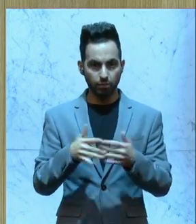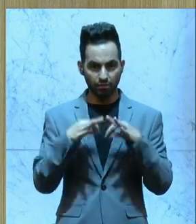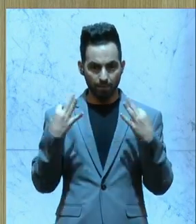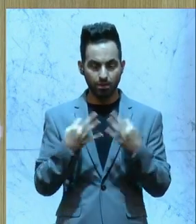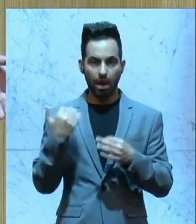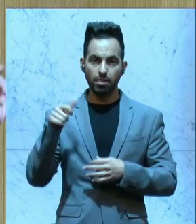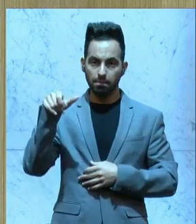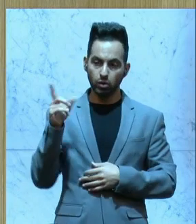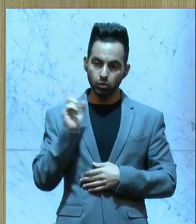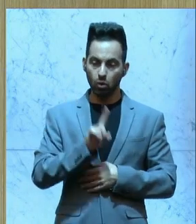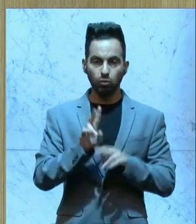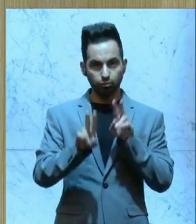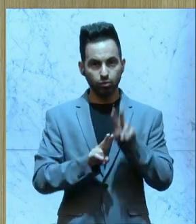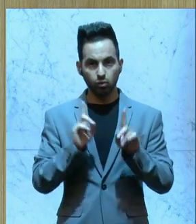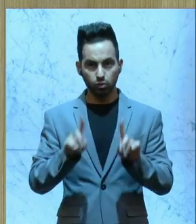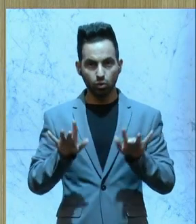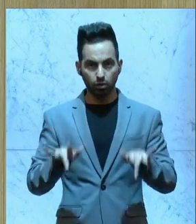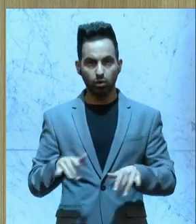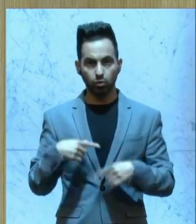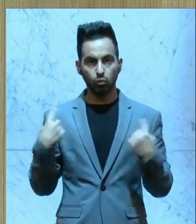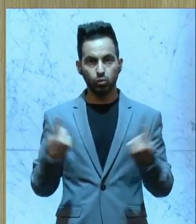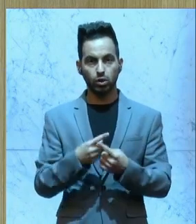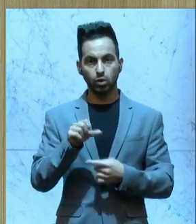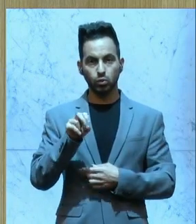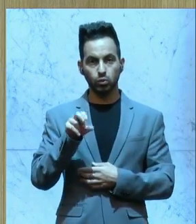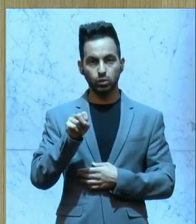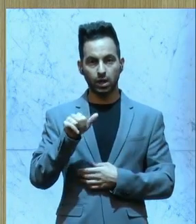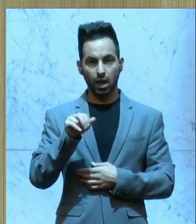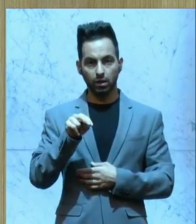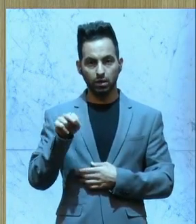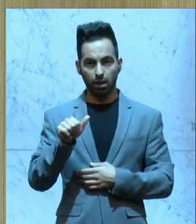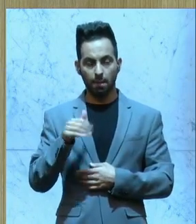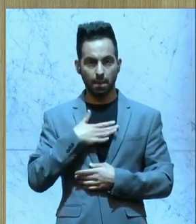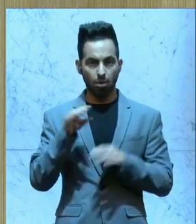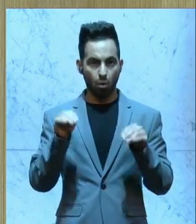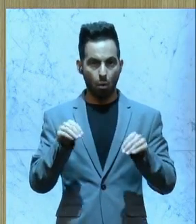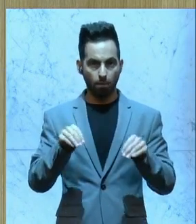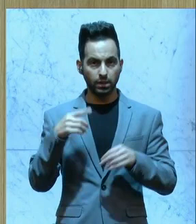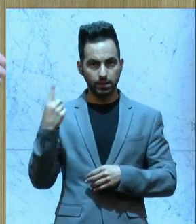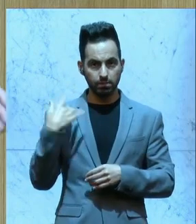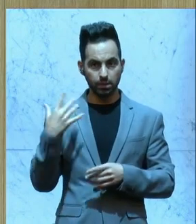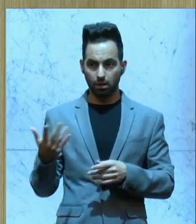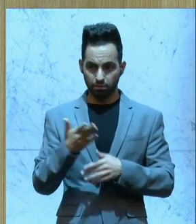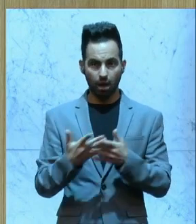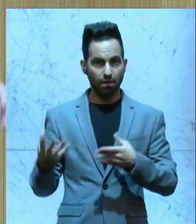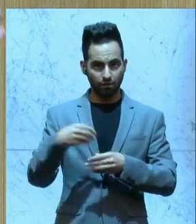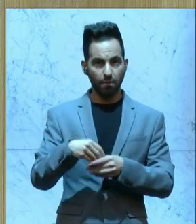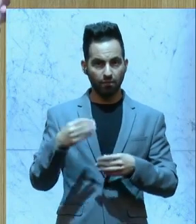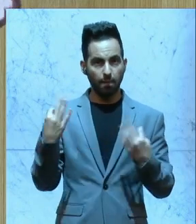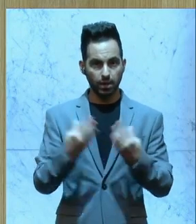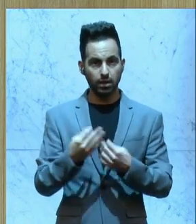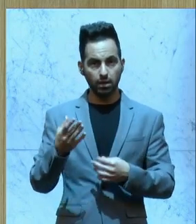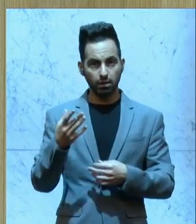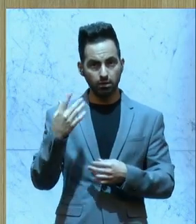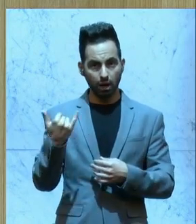ist. Wir hatten so jemanden, unsere Susanna bei meiner Omi, die ist ein Teil der Familie geworden. Das ist ein Mensch, der einfach wirklich